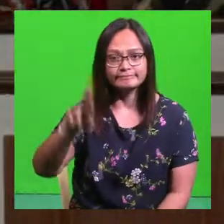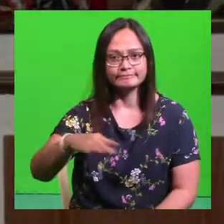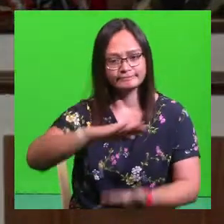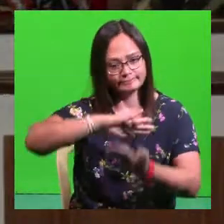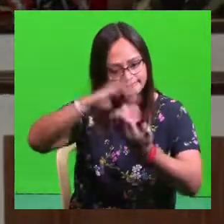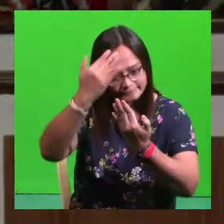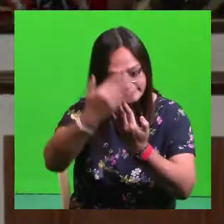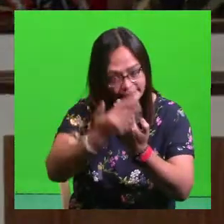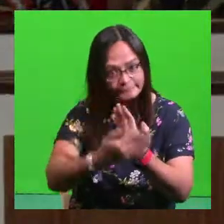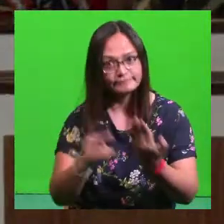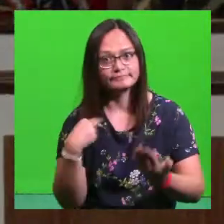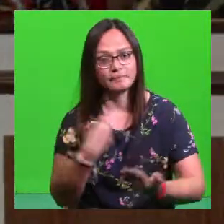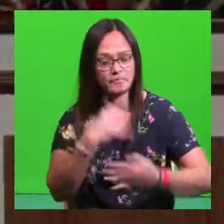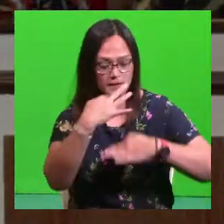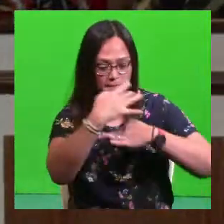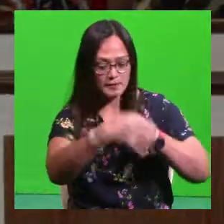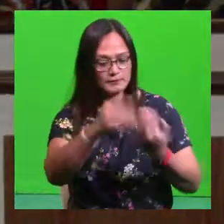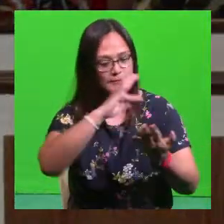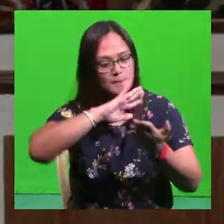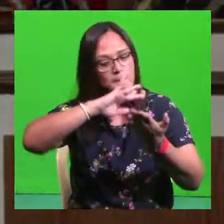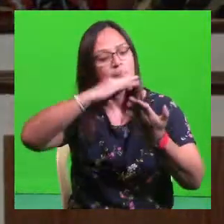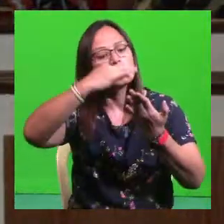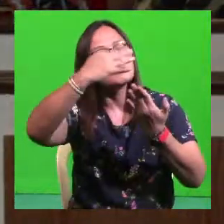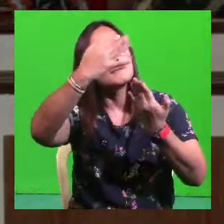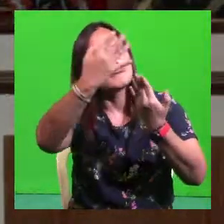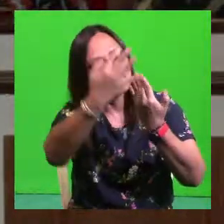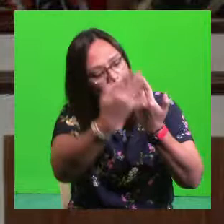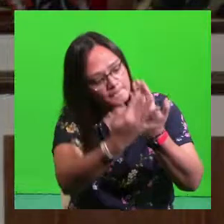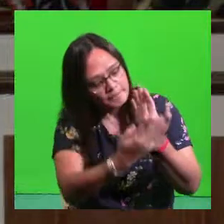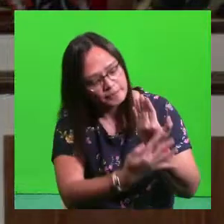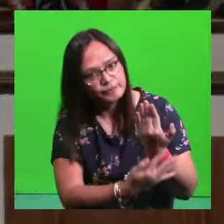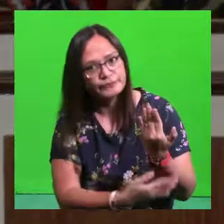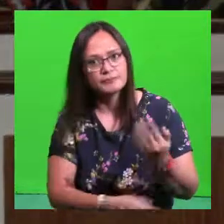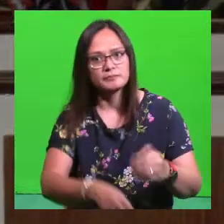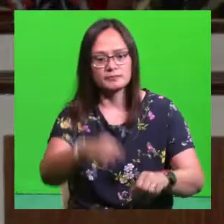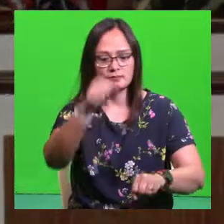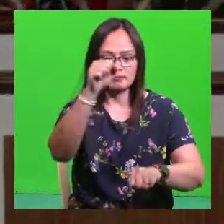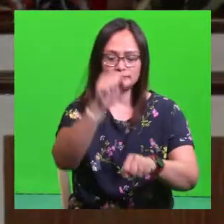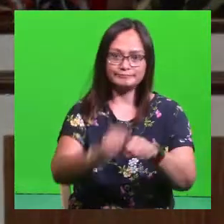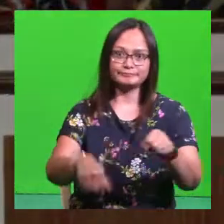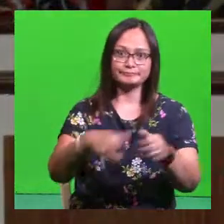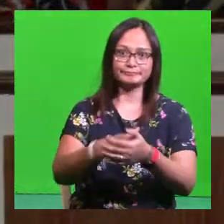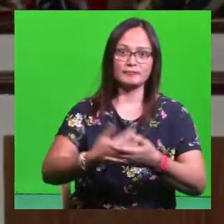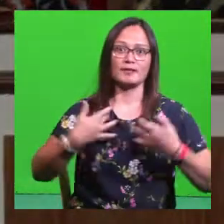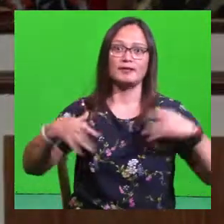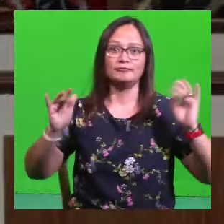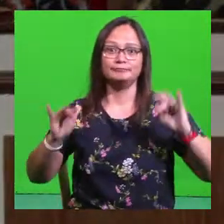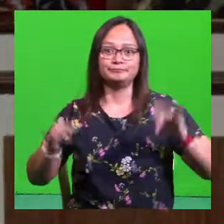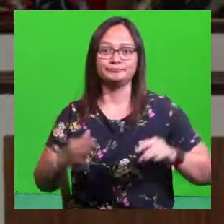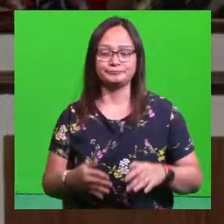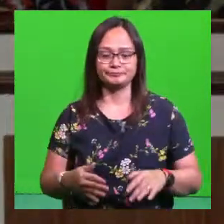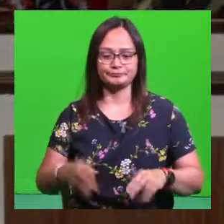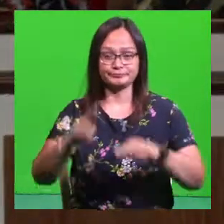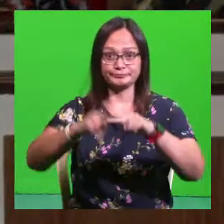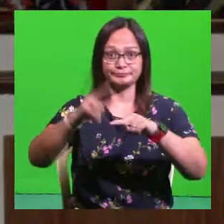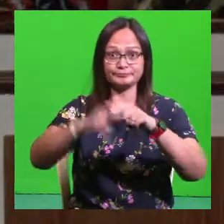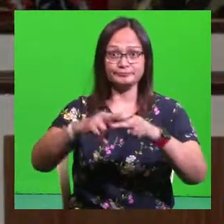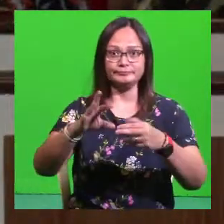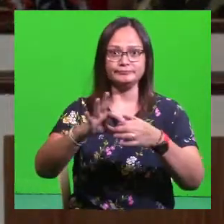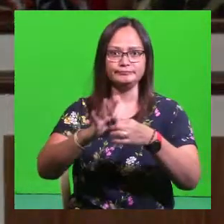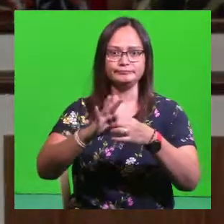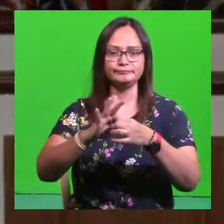Kaya doon sa mercy seat ng Panginoon, sa mercy seat ng Ark of the Covenant, nung sandaling